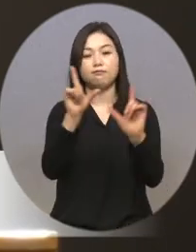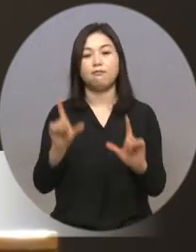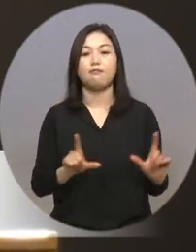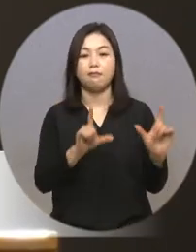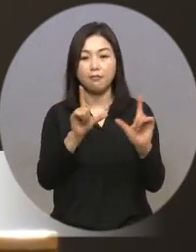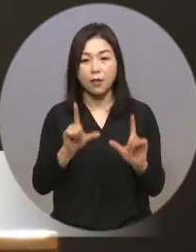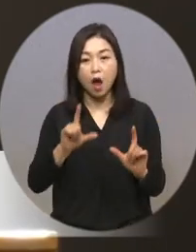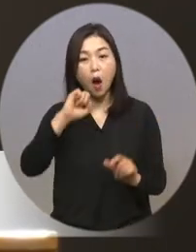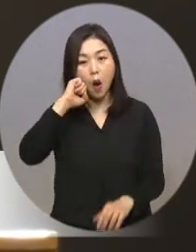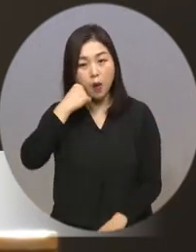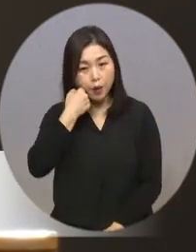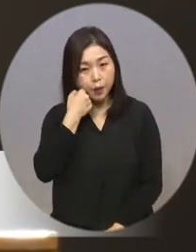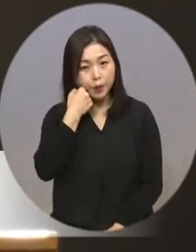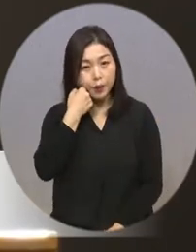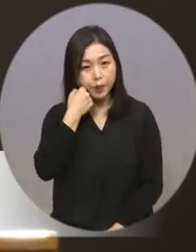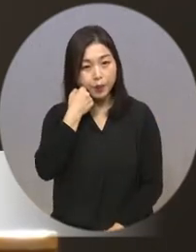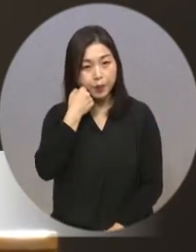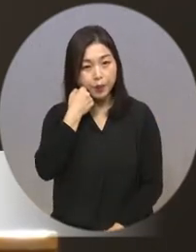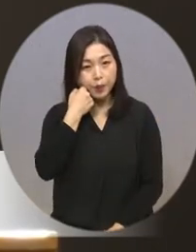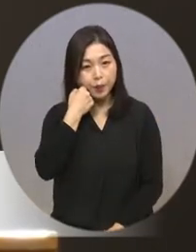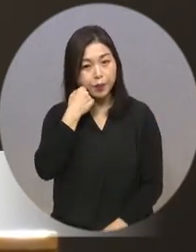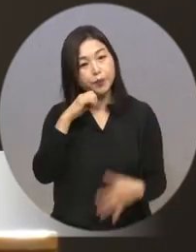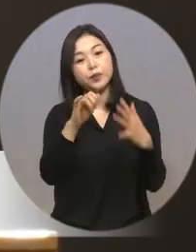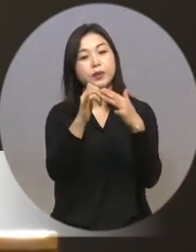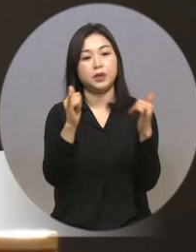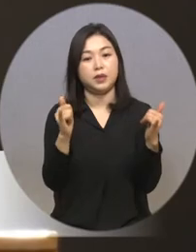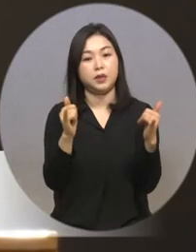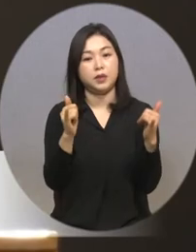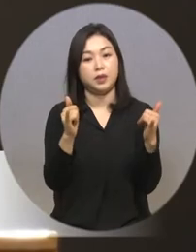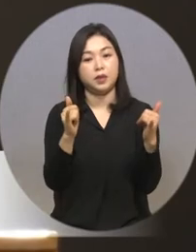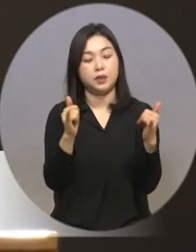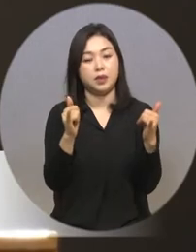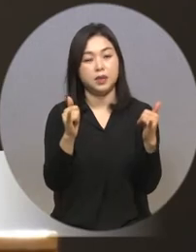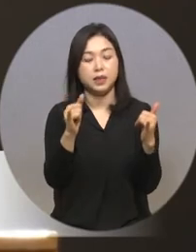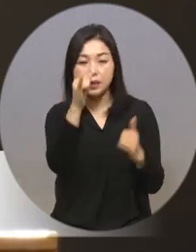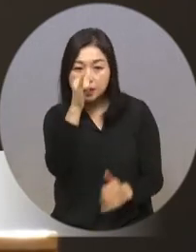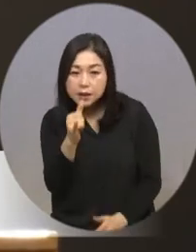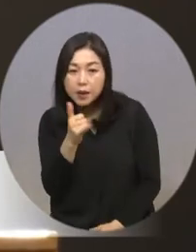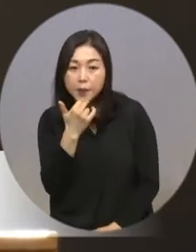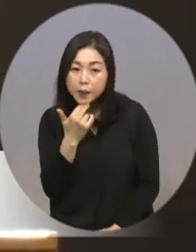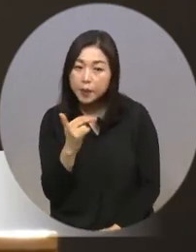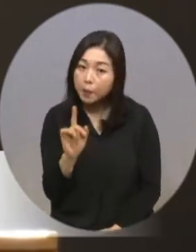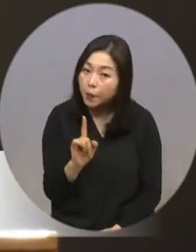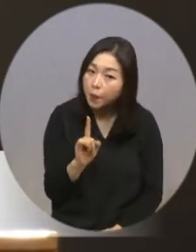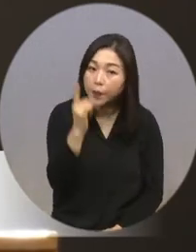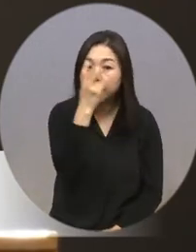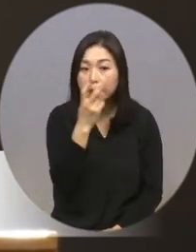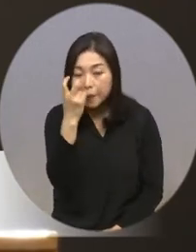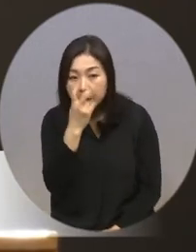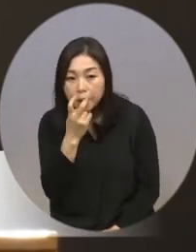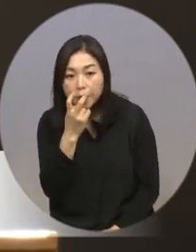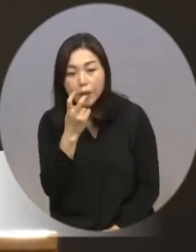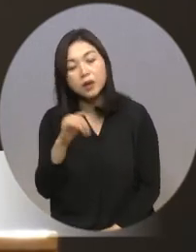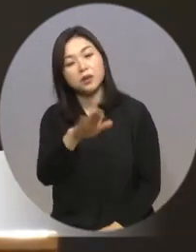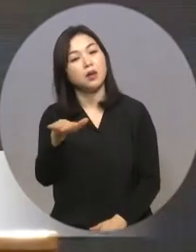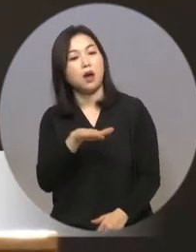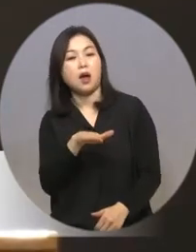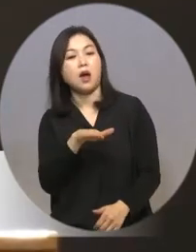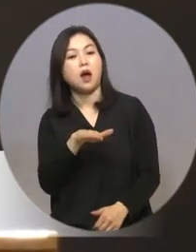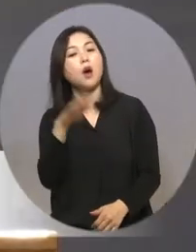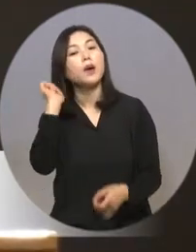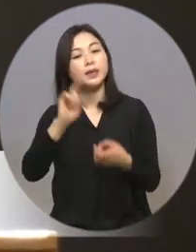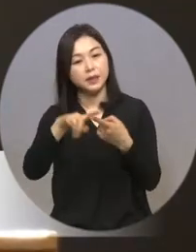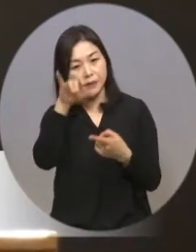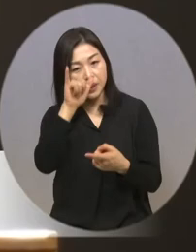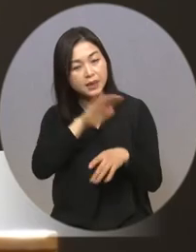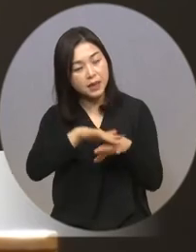혼자 홀로 살 수 없는, 혼자 생존할 수 없는 그런 사람들이 있는가는 우리가 더 관심 있게 살펴봐야